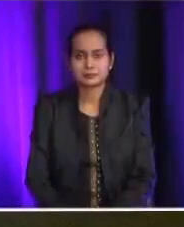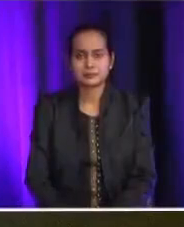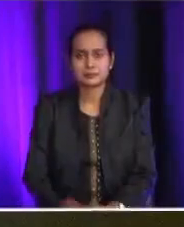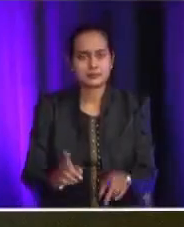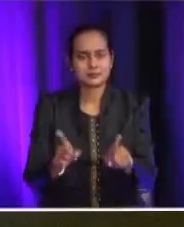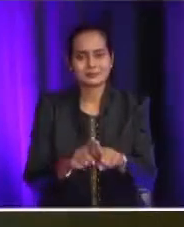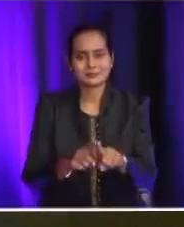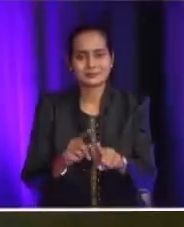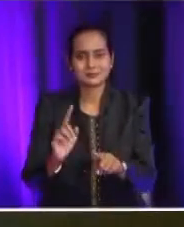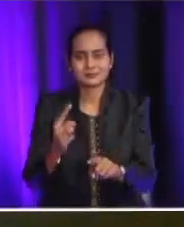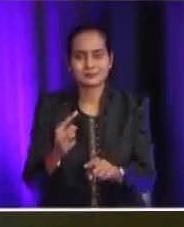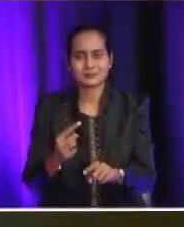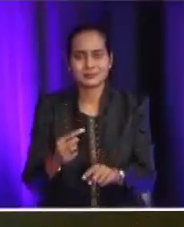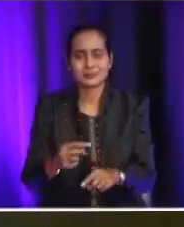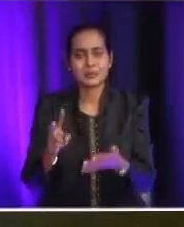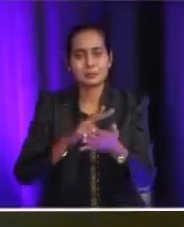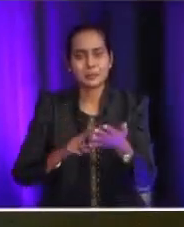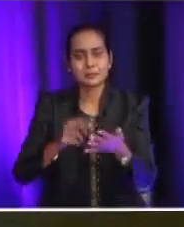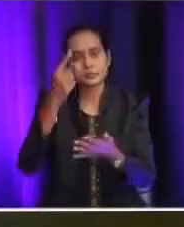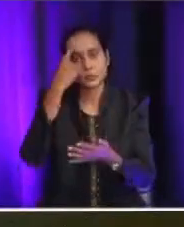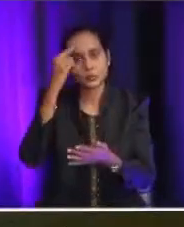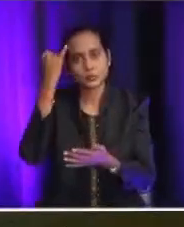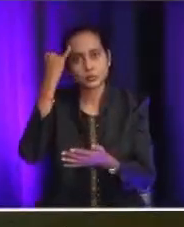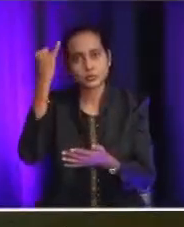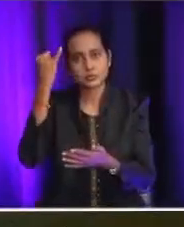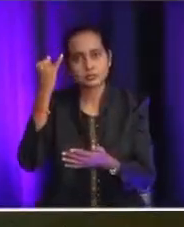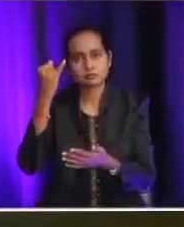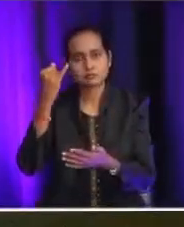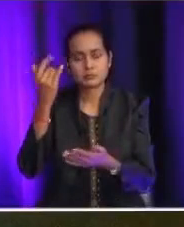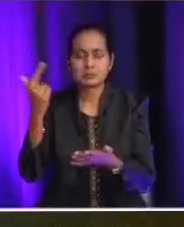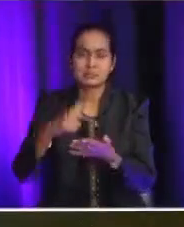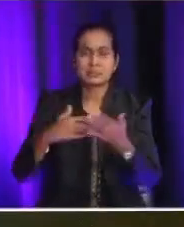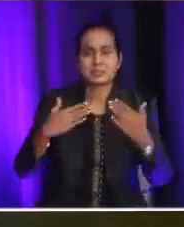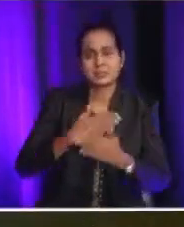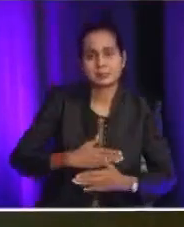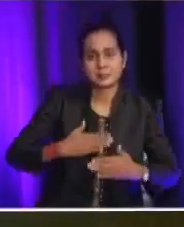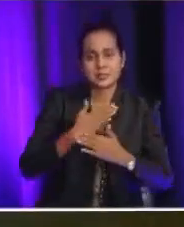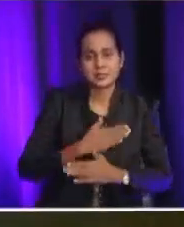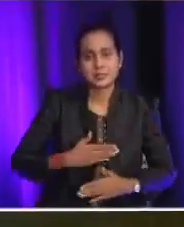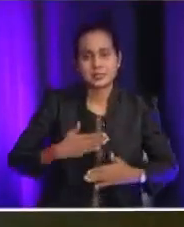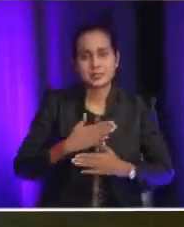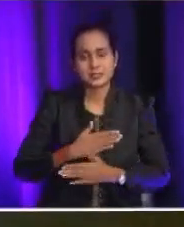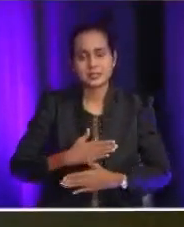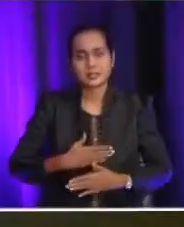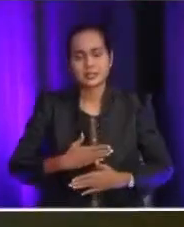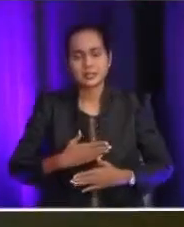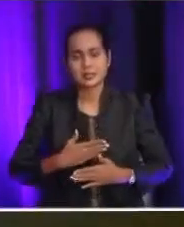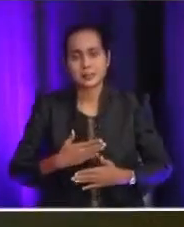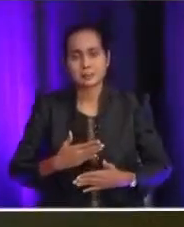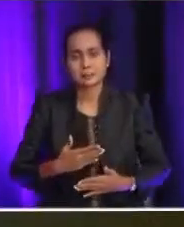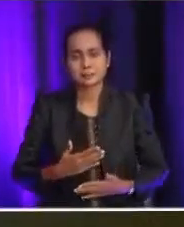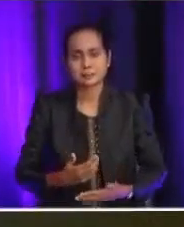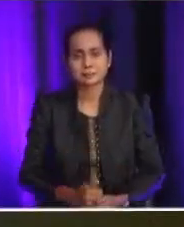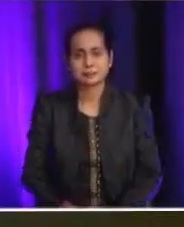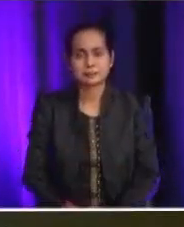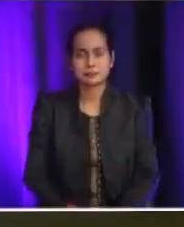dia membaca demi ilmu. Selain untuk hiburan, untuk apa tadi? Nak salah satu